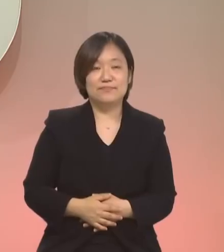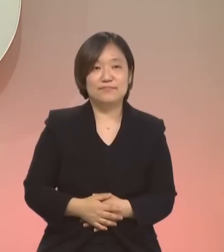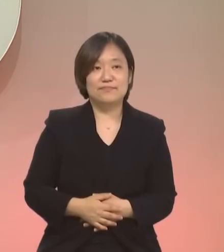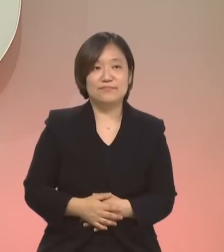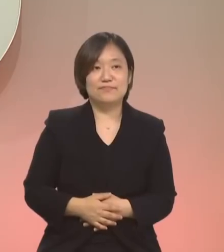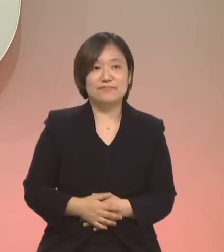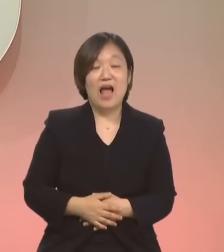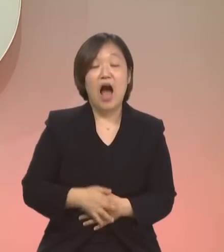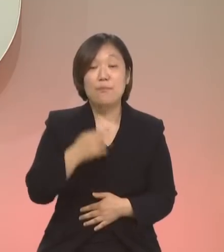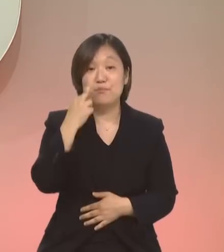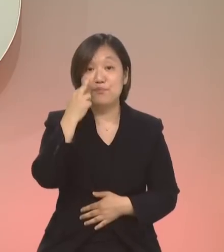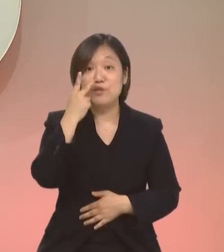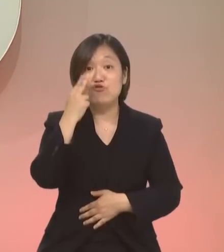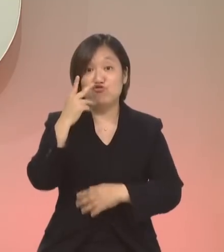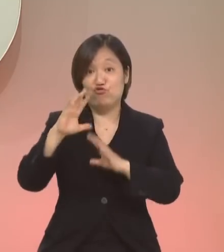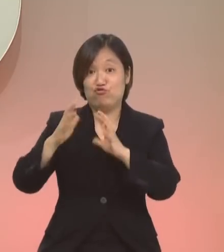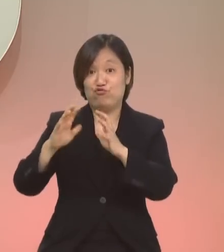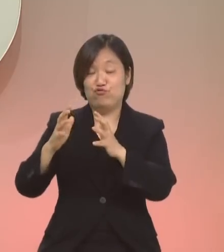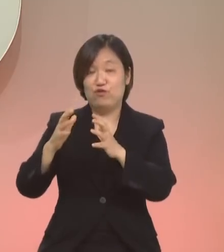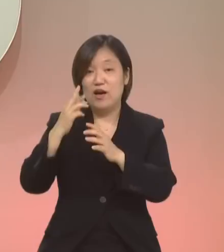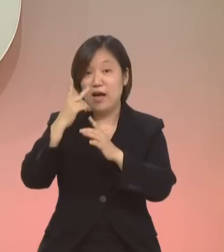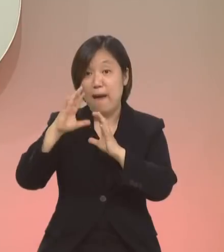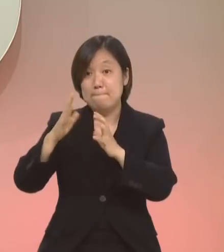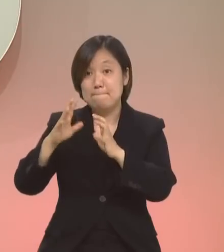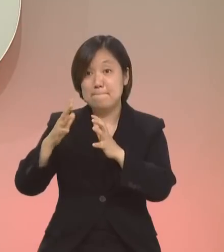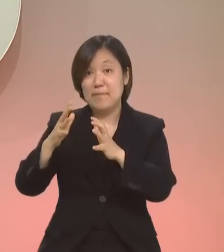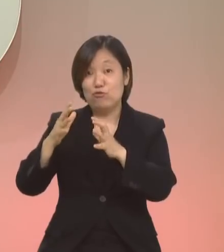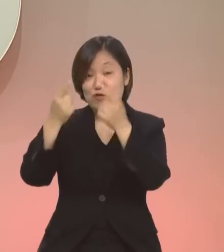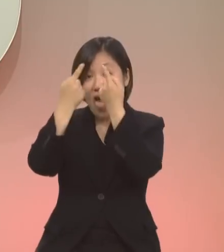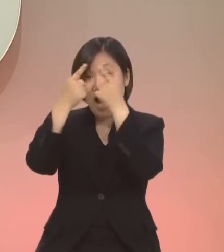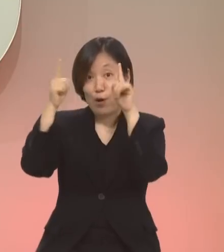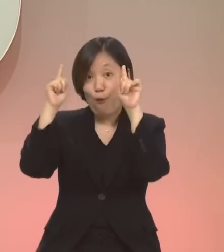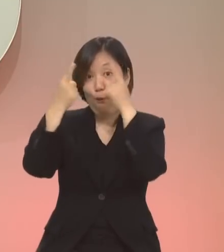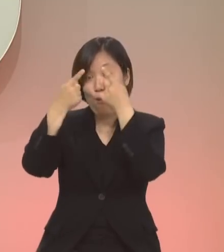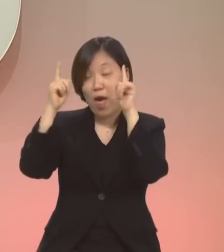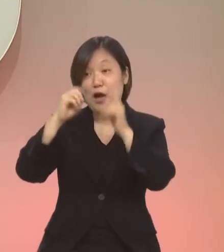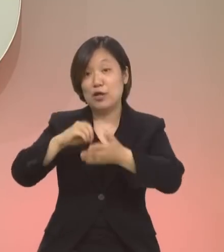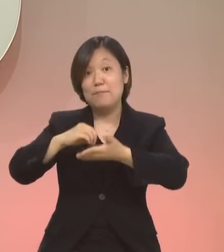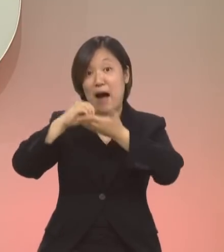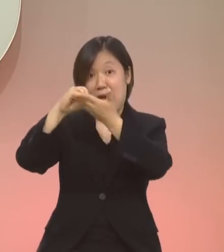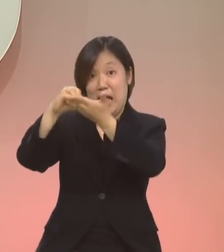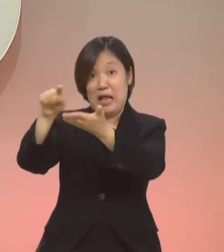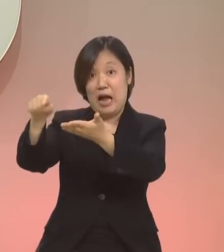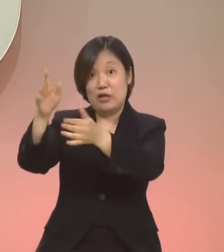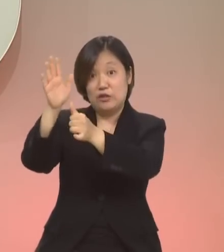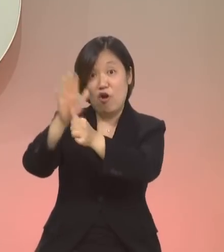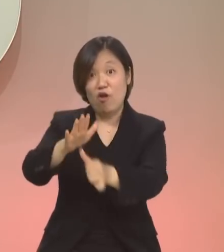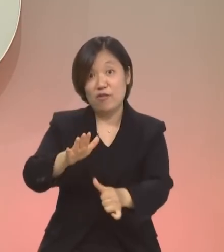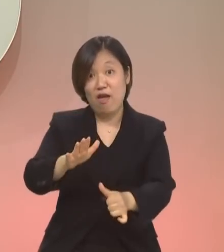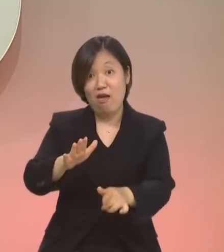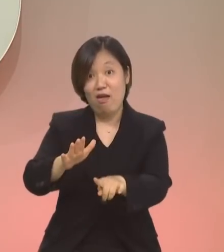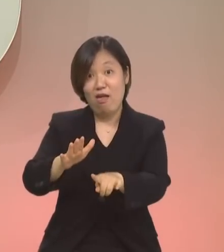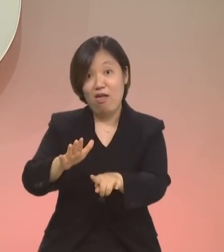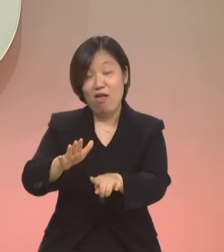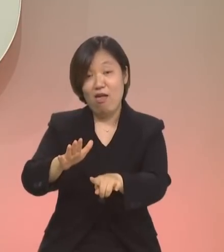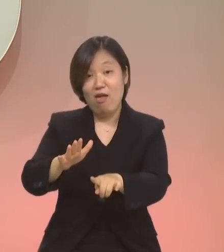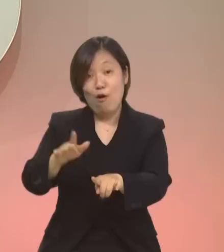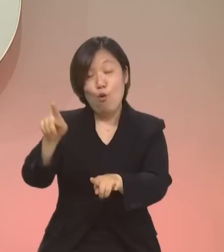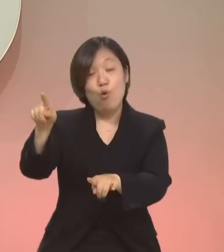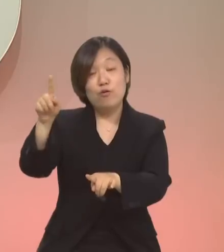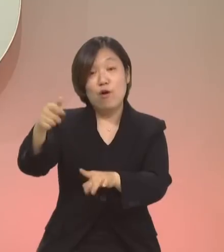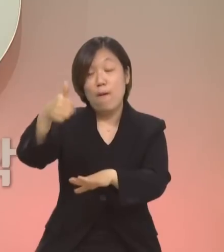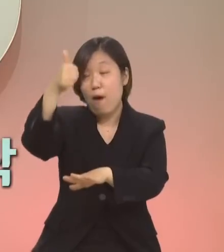신청을 했던 입학 신청을 했던 그 미국의 대학교에서 최종 결과